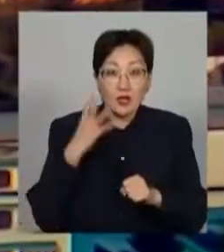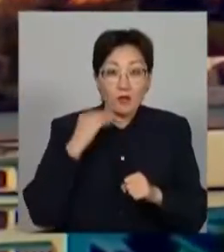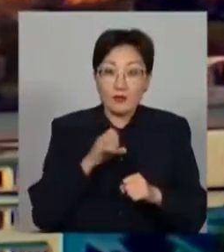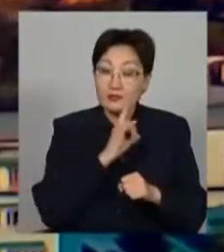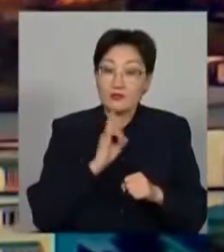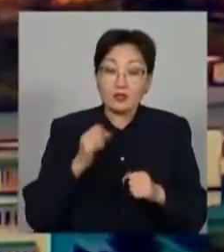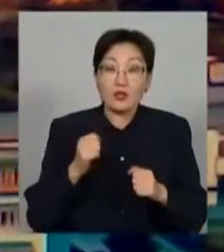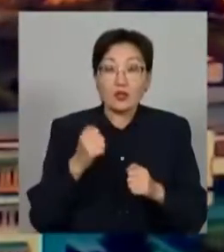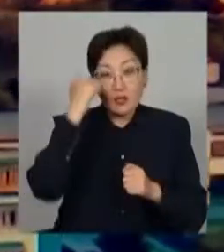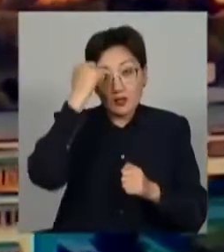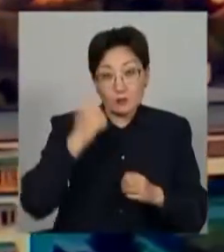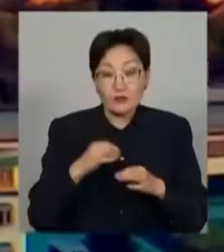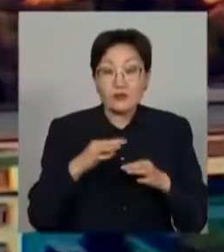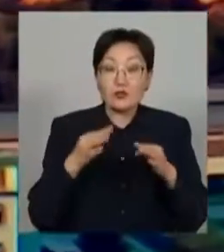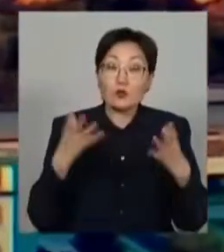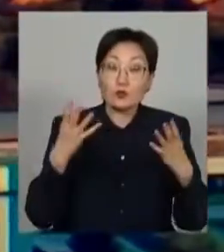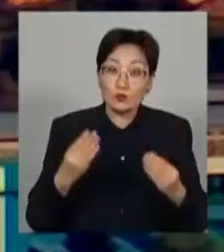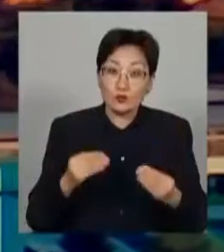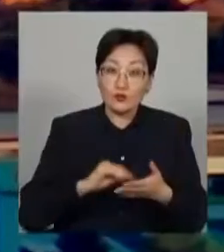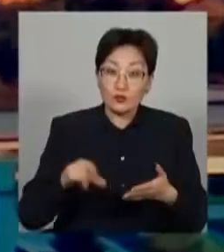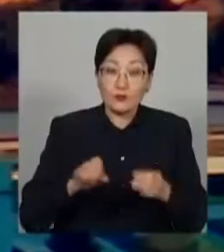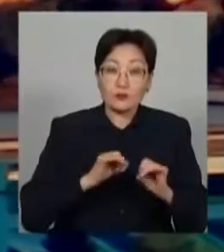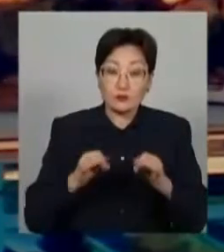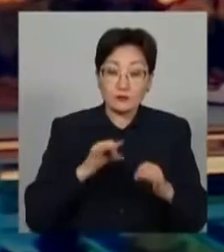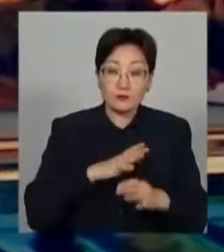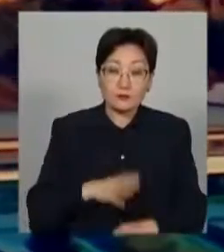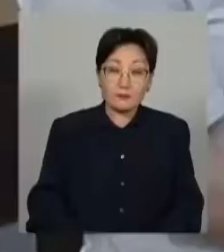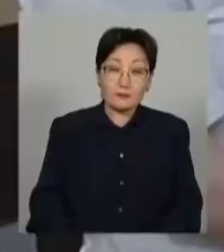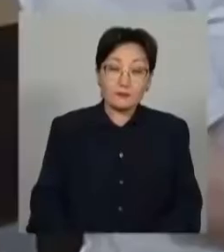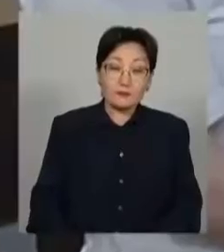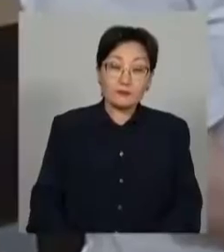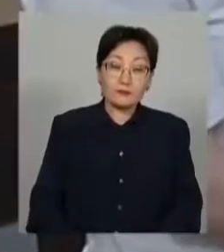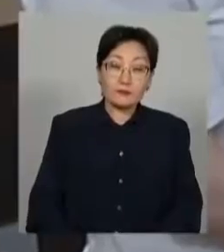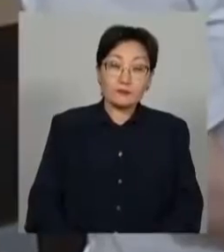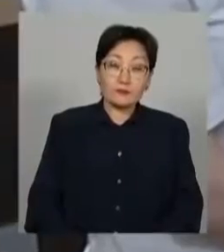алматылықпен алғыс айту күнінде әріптесім Оразай Нұртай тілдесіп қайтты.